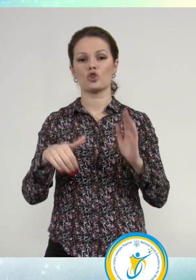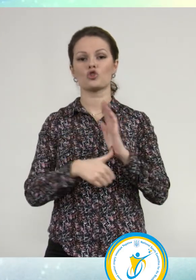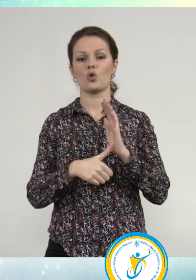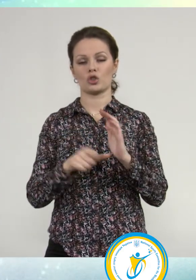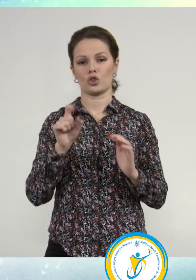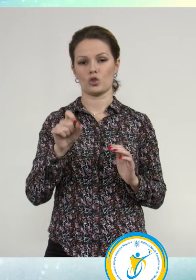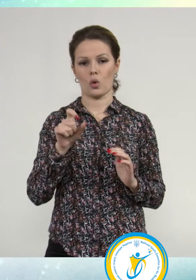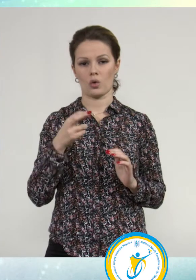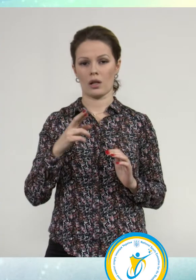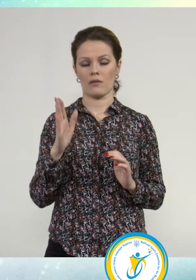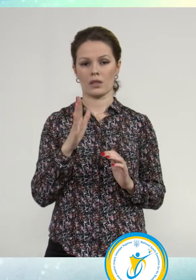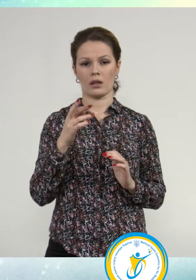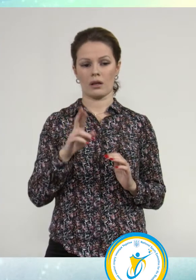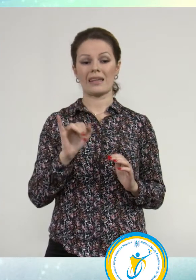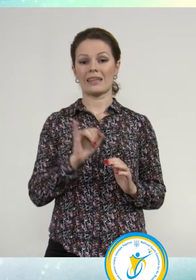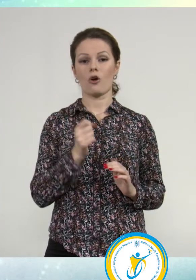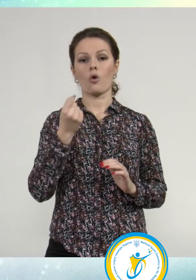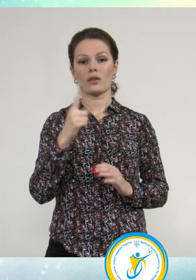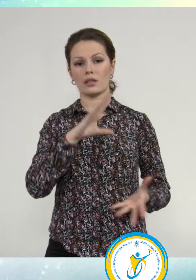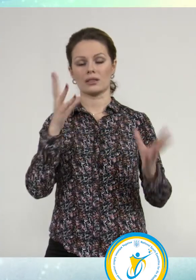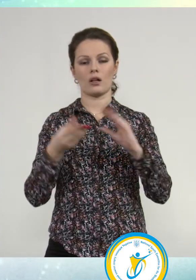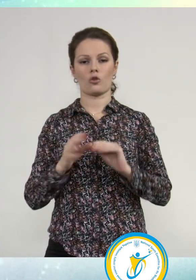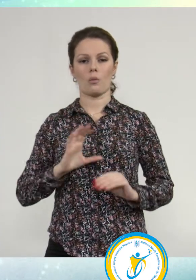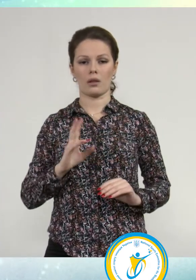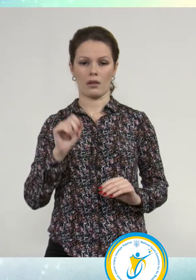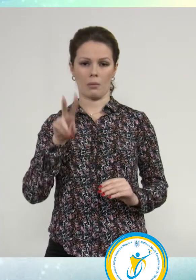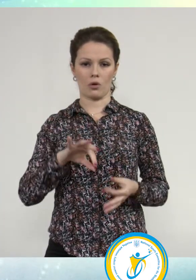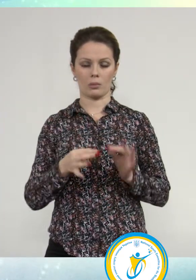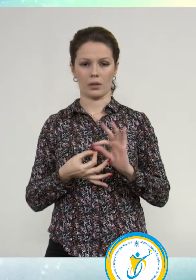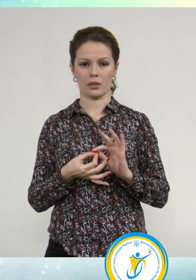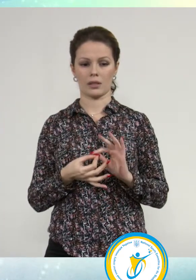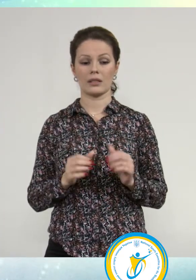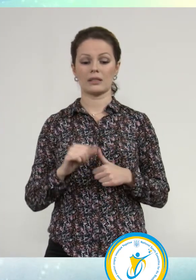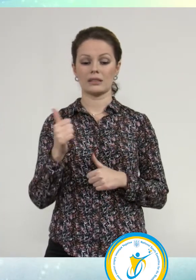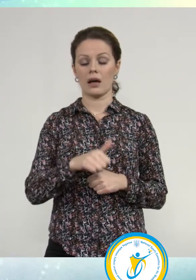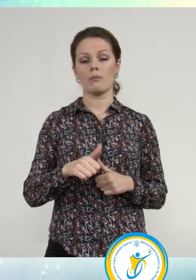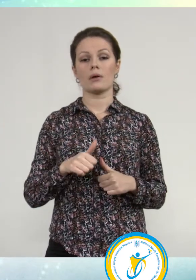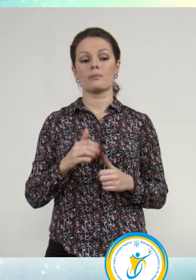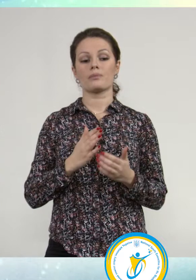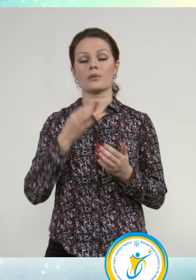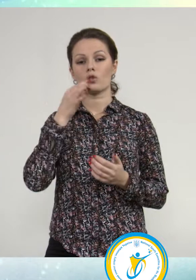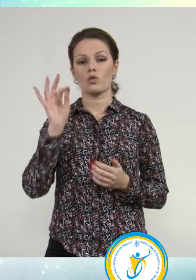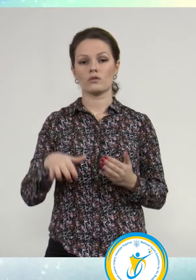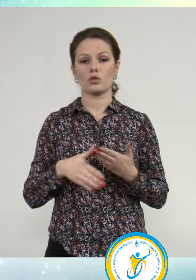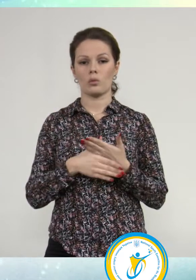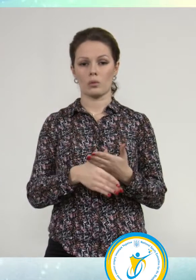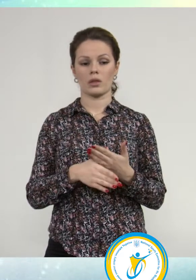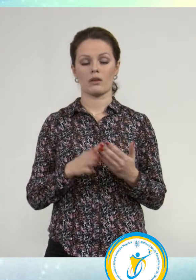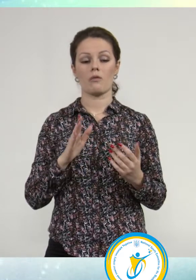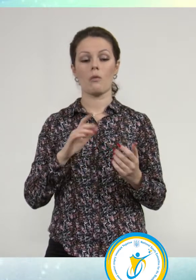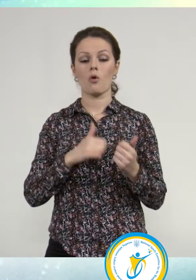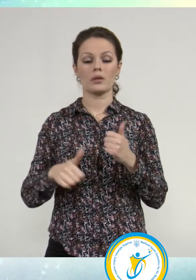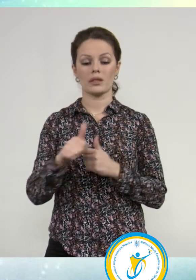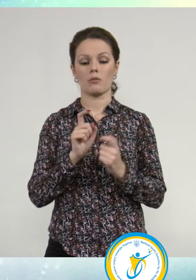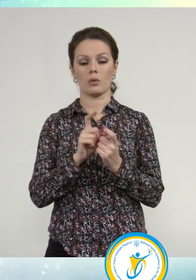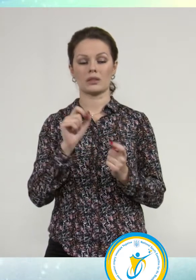для Віталія і 11-та загалом медаль на Паралімпіадах. Саме досвід допоміг Лук'яненку обійти у боротьбі за золото свого